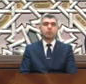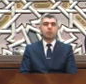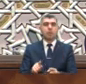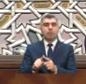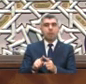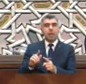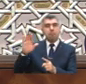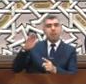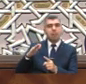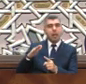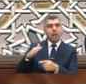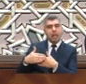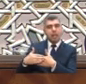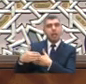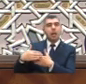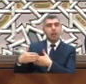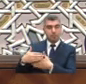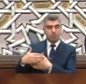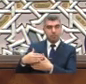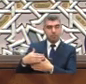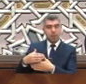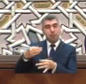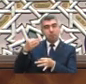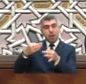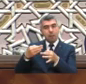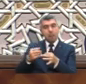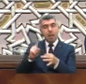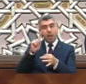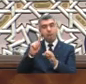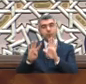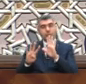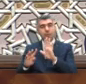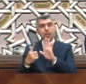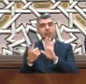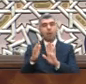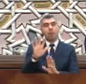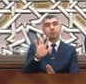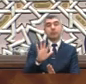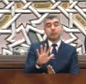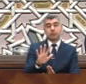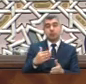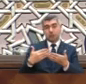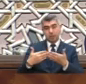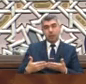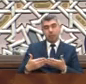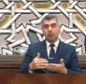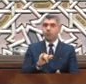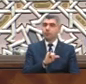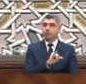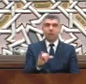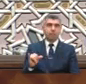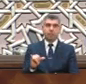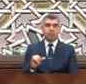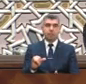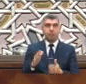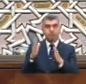تارودانت كان فيها القاضي المقيم ومحكمه السادات في 1957. دابا ما بقات لا سداد ولا